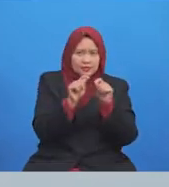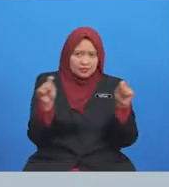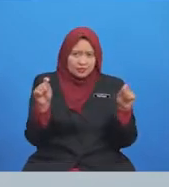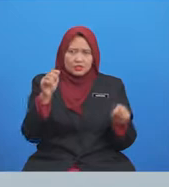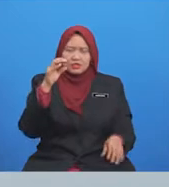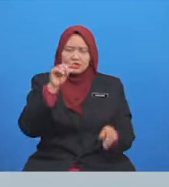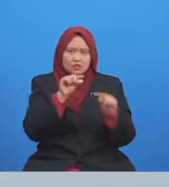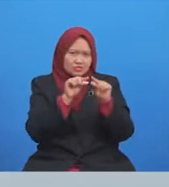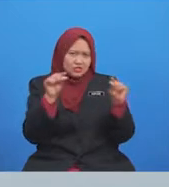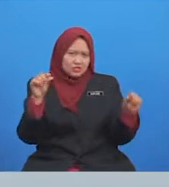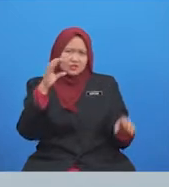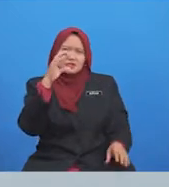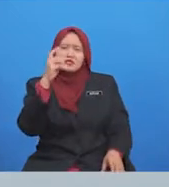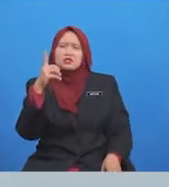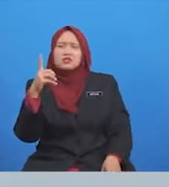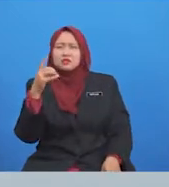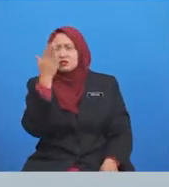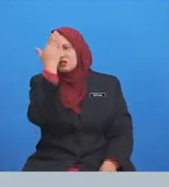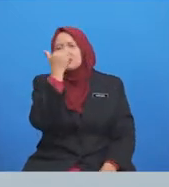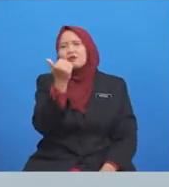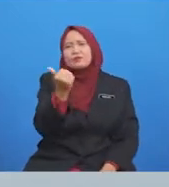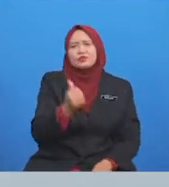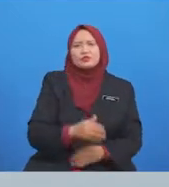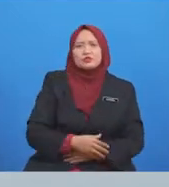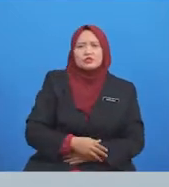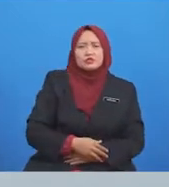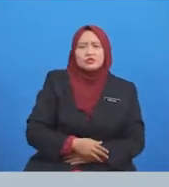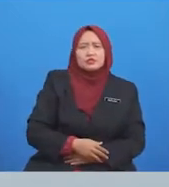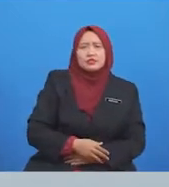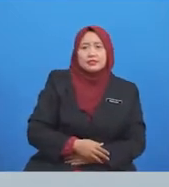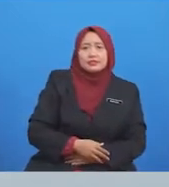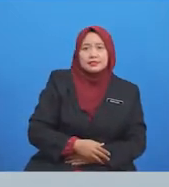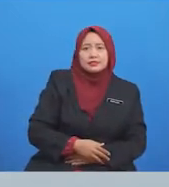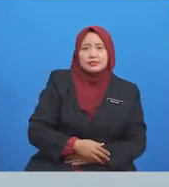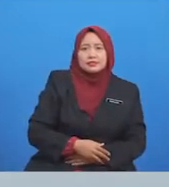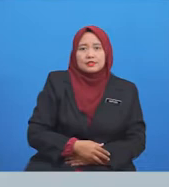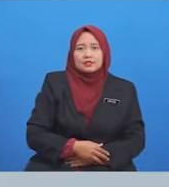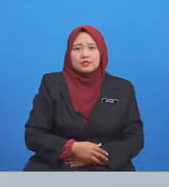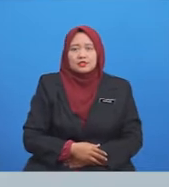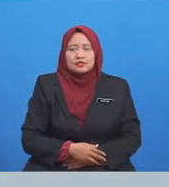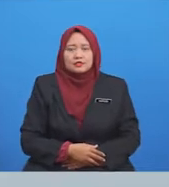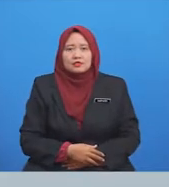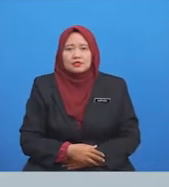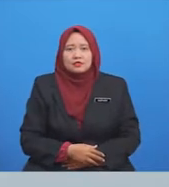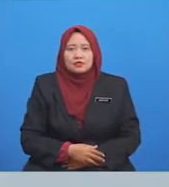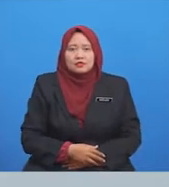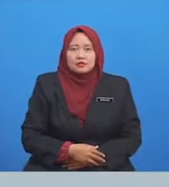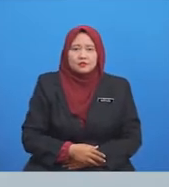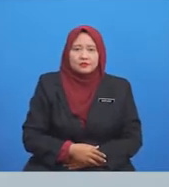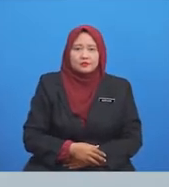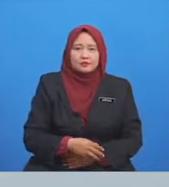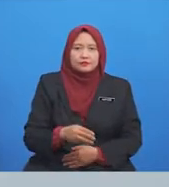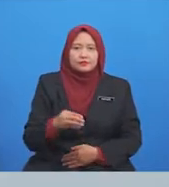bulatan. Mengapa ini berlaku? Ini kerana garis AB